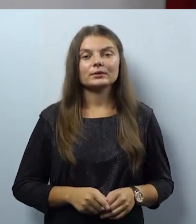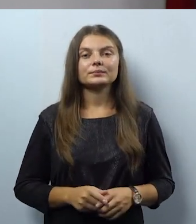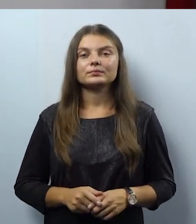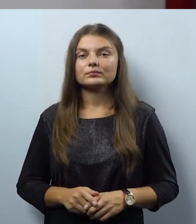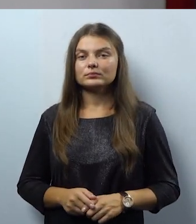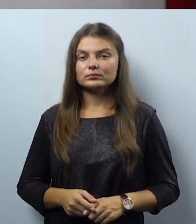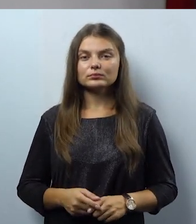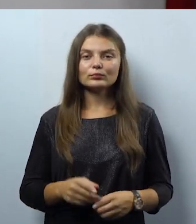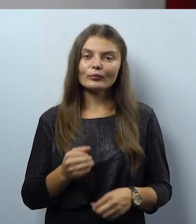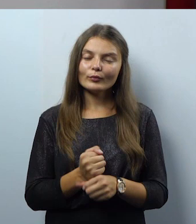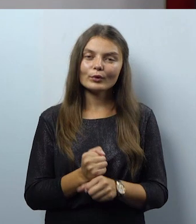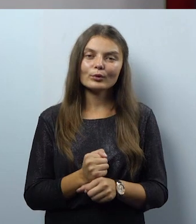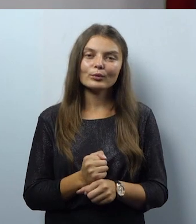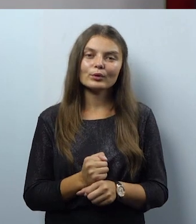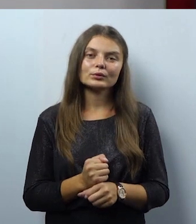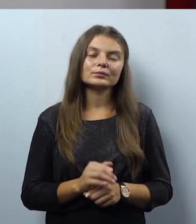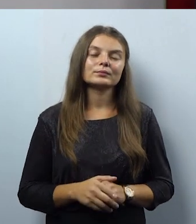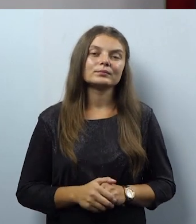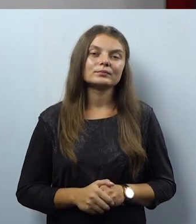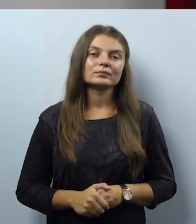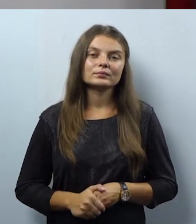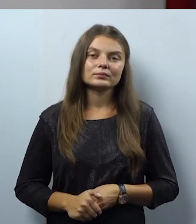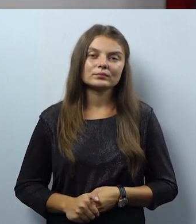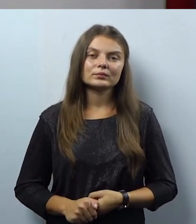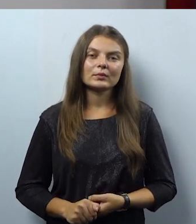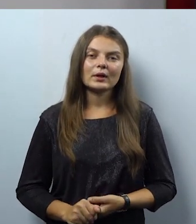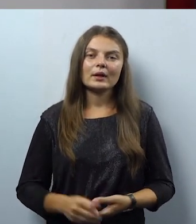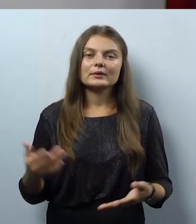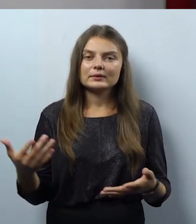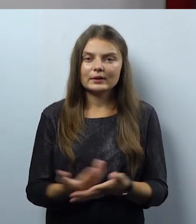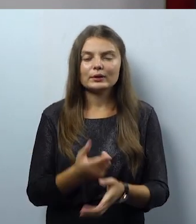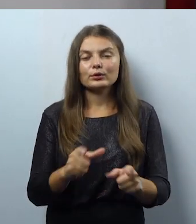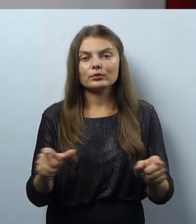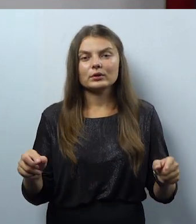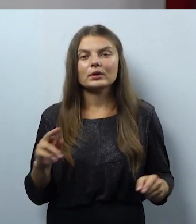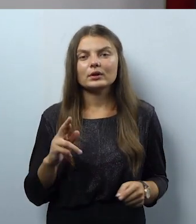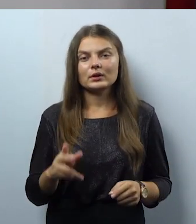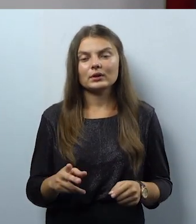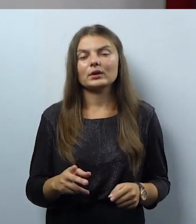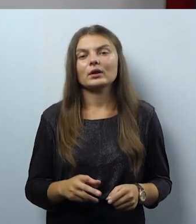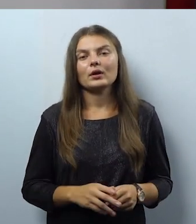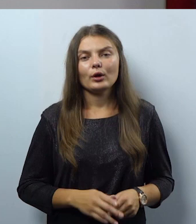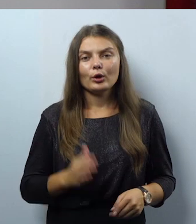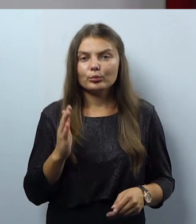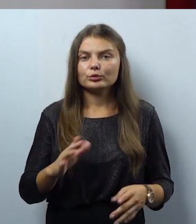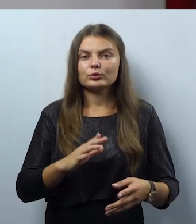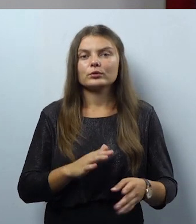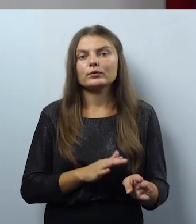знов шукати людей, які зроблять цей екологічний, незалежний екологічний зріз, наголошую, незалежний.